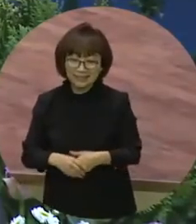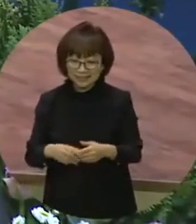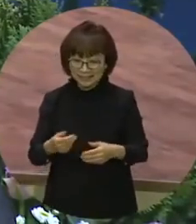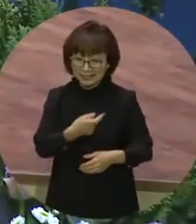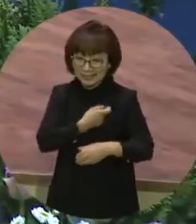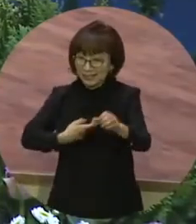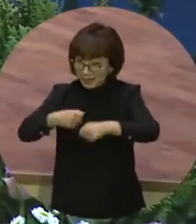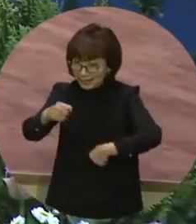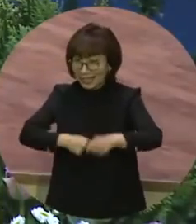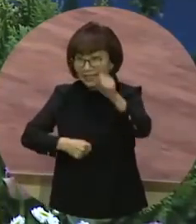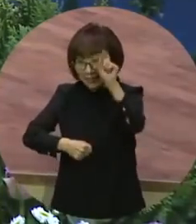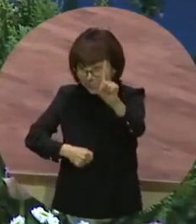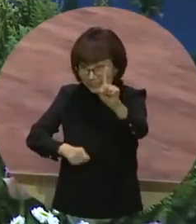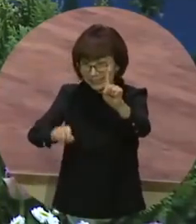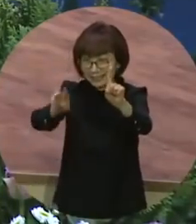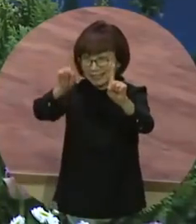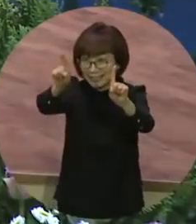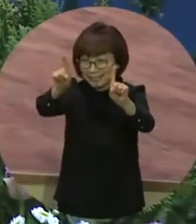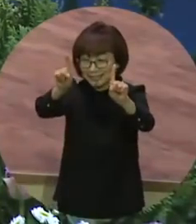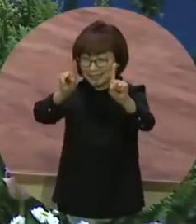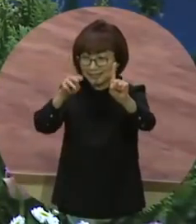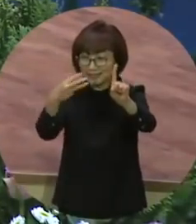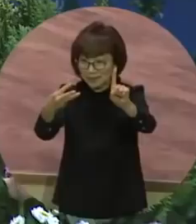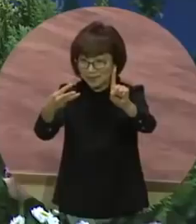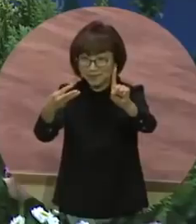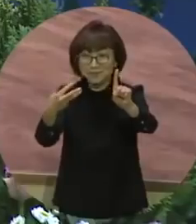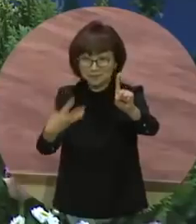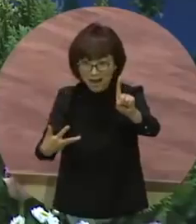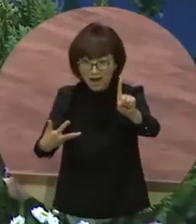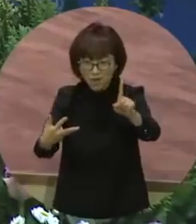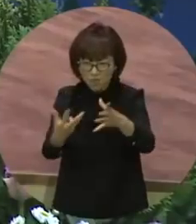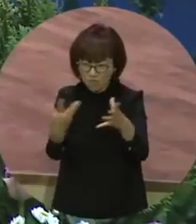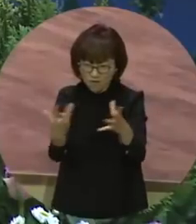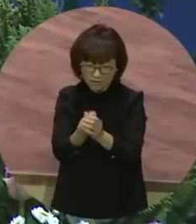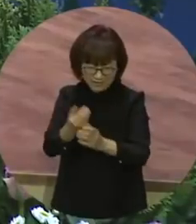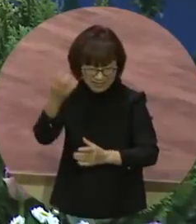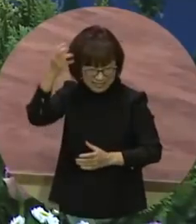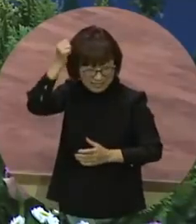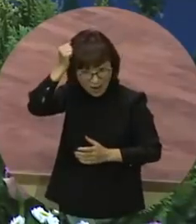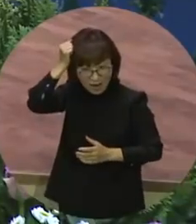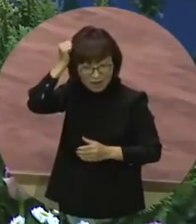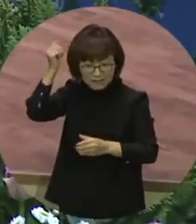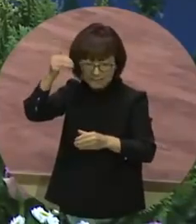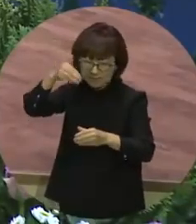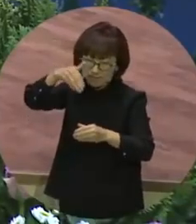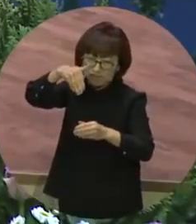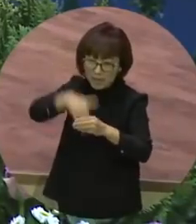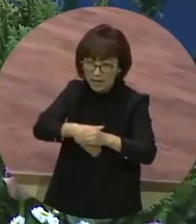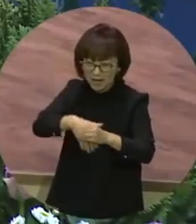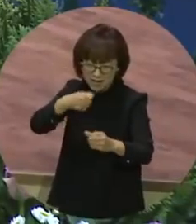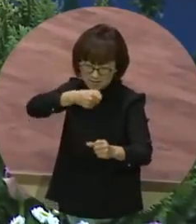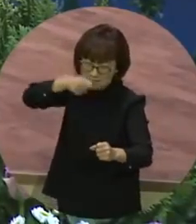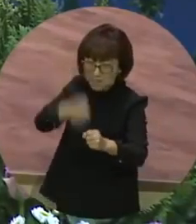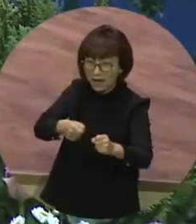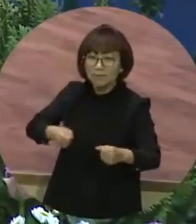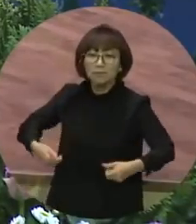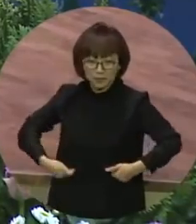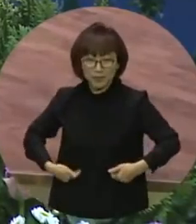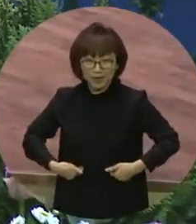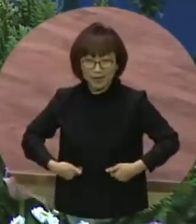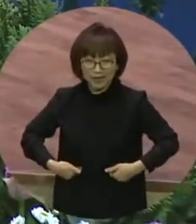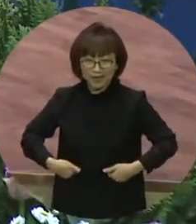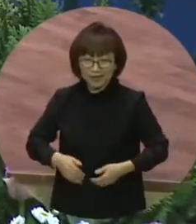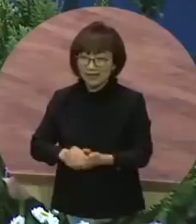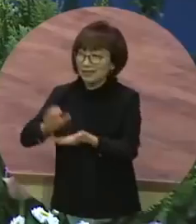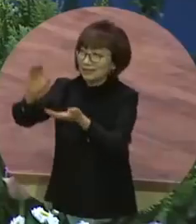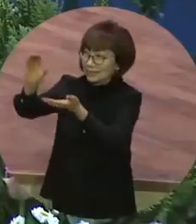8절, 이걸 완전히 각인, 뿌리, 체질화 시키는 것이 정말 중요합니다. 그리스도의 눈으로 바라보고, 하나님의 눈으로